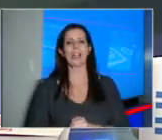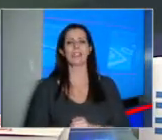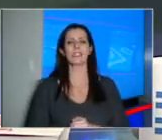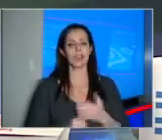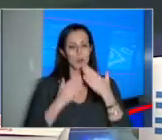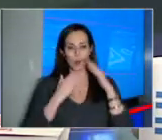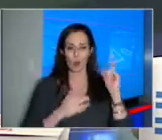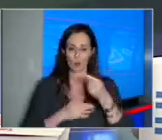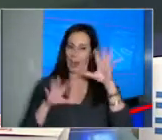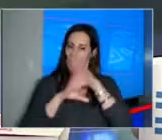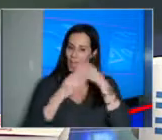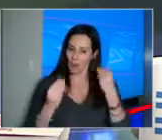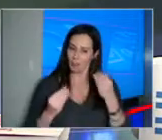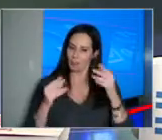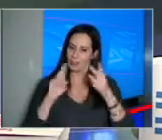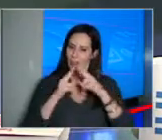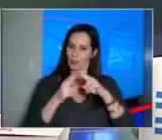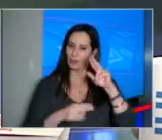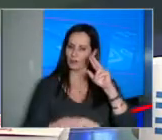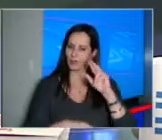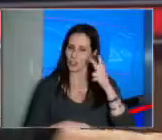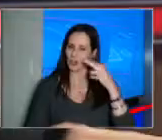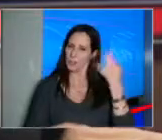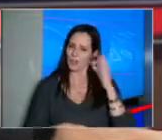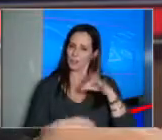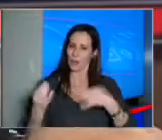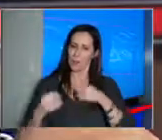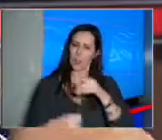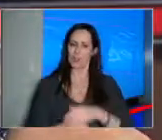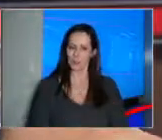אני מודה לכולכם, לילה טוב, אנחנו נתראה ביום שלישי, זה מגניב שיש לנו פה